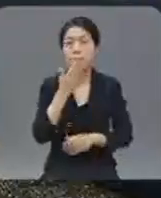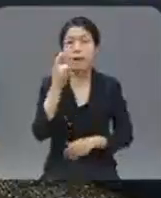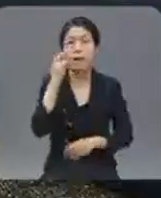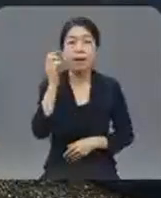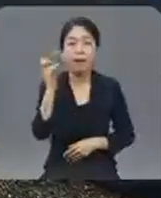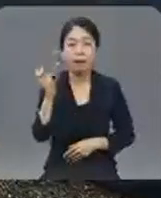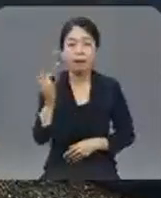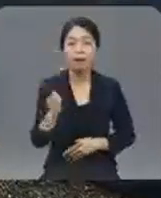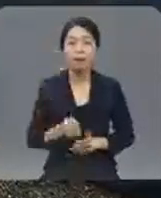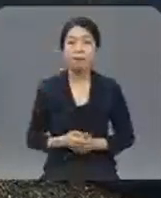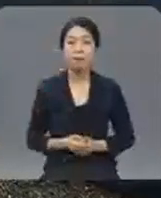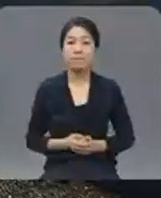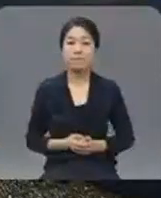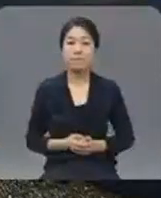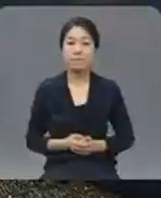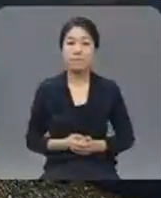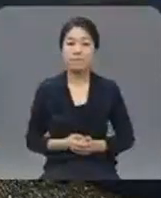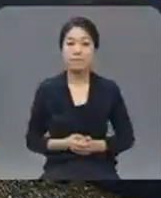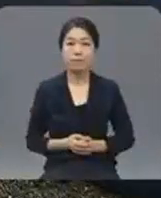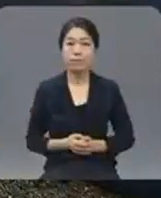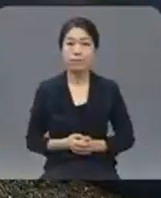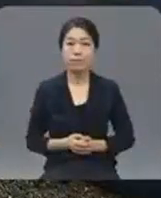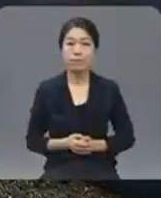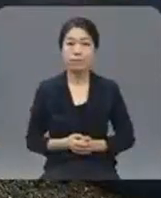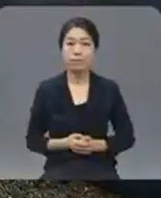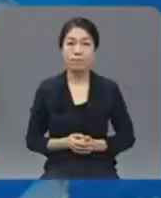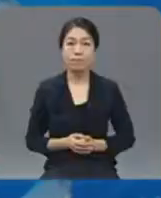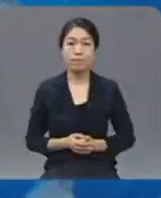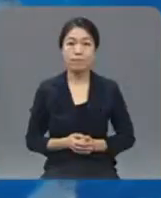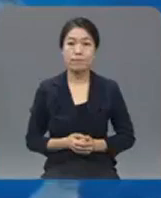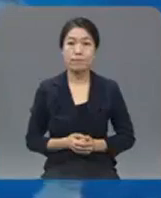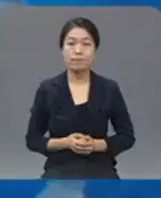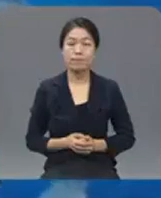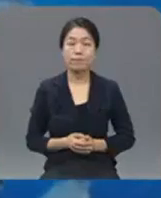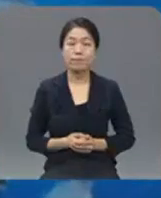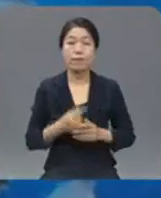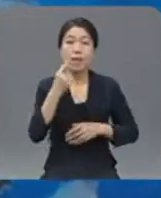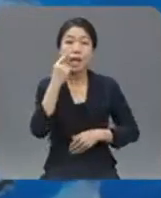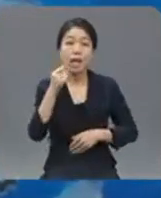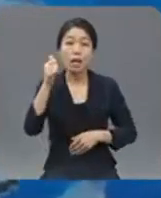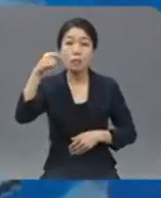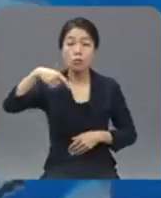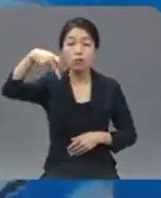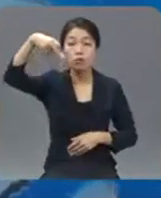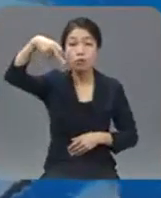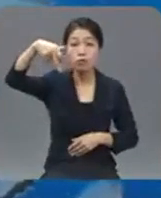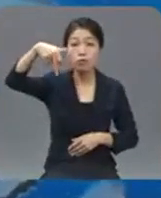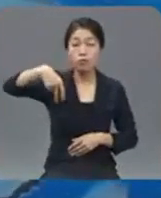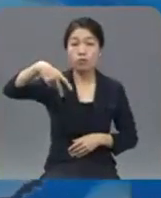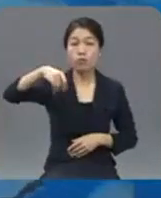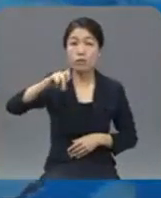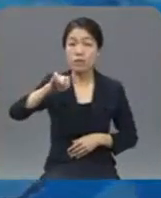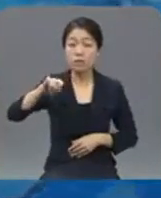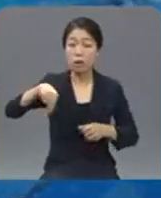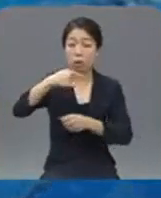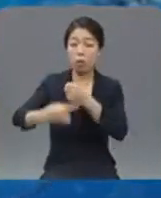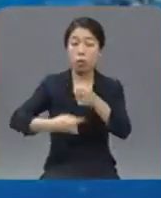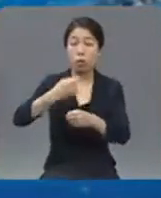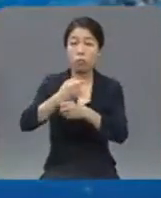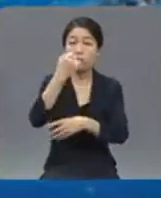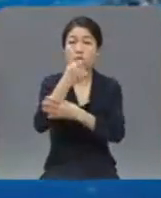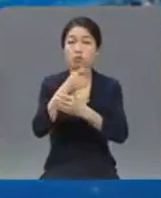보입니다 KBS 뉴스 손준수입니다 일본 후쿠시마 원전 오염수 방류와 관련해